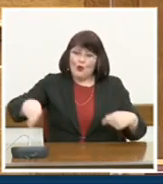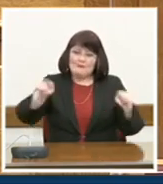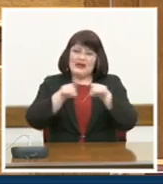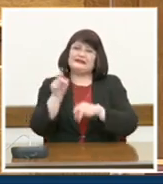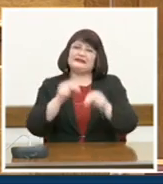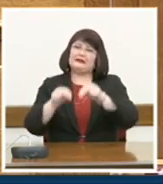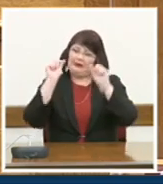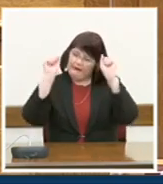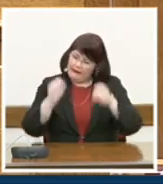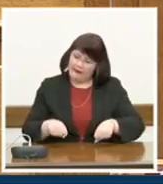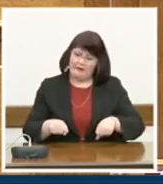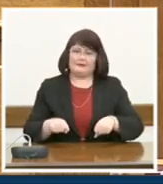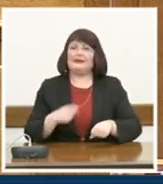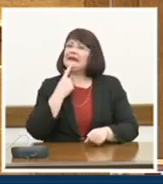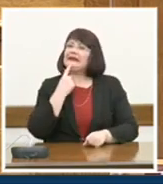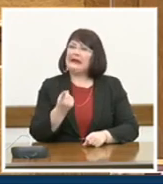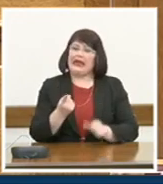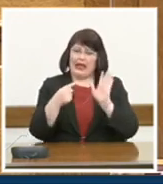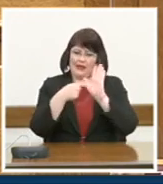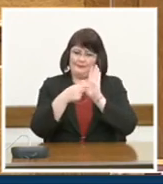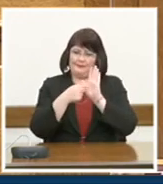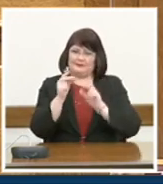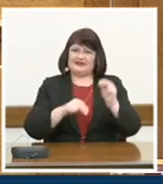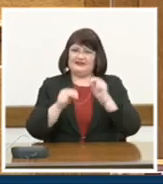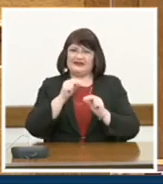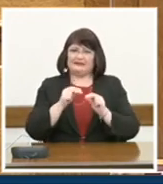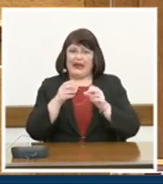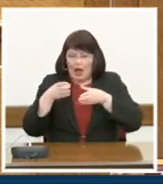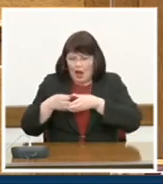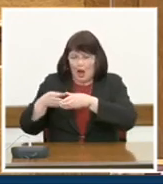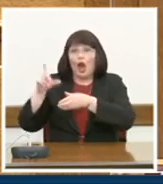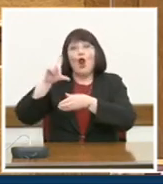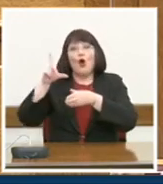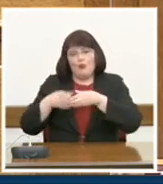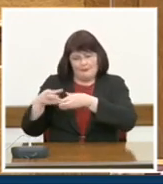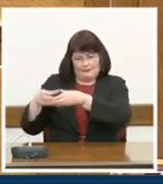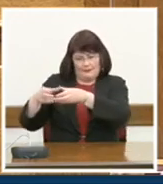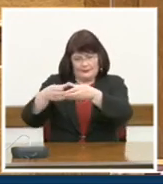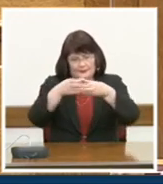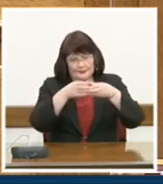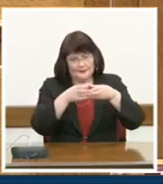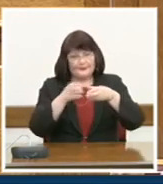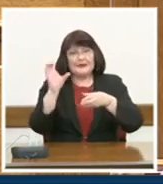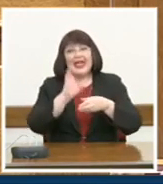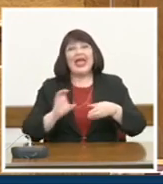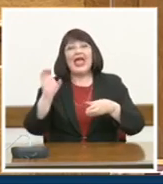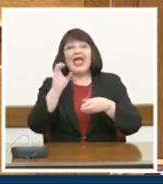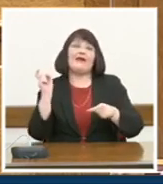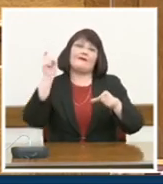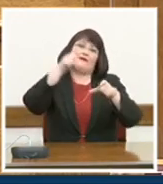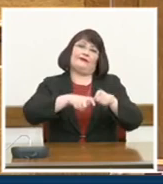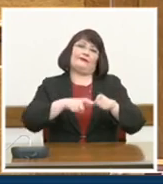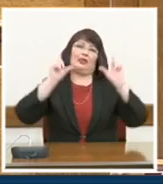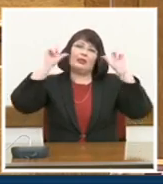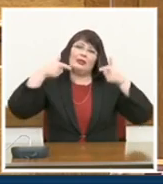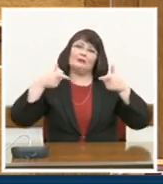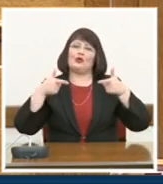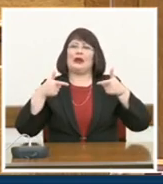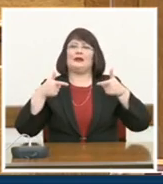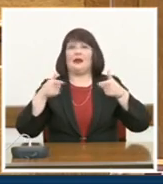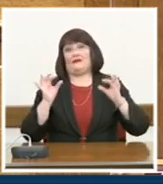οποίο λέει ότι τα διάφορα λόμπι είναι συστατικό της ευρωπαϊκής μας δημοκρατίας,